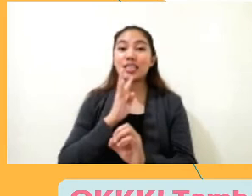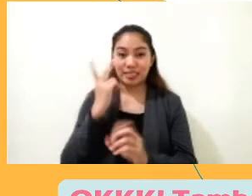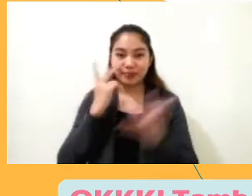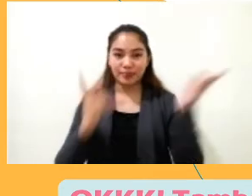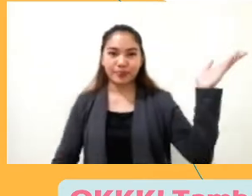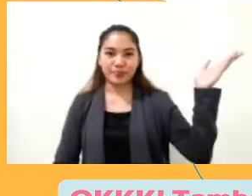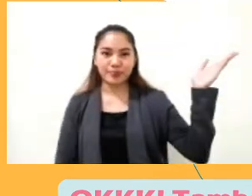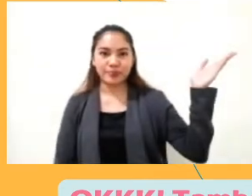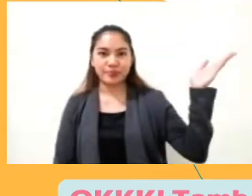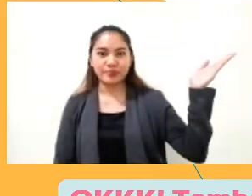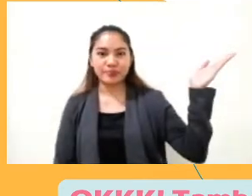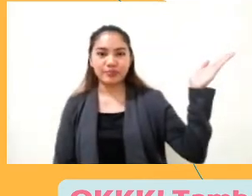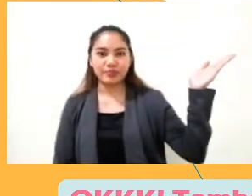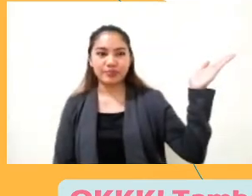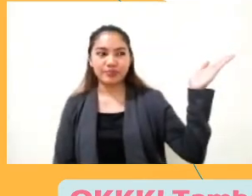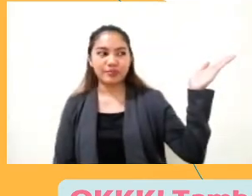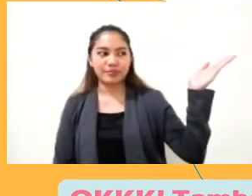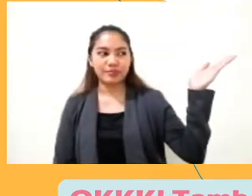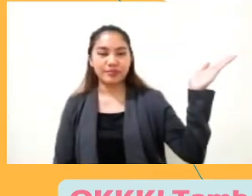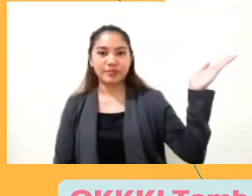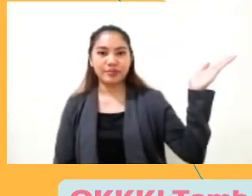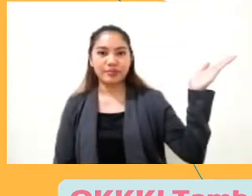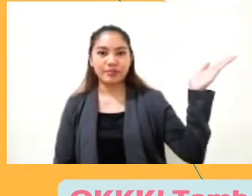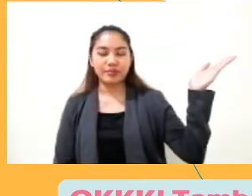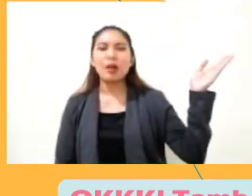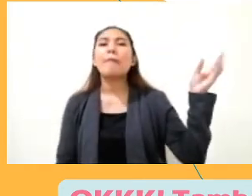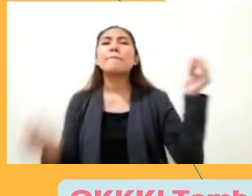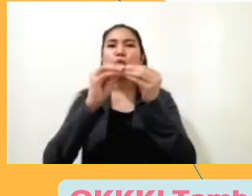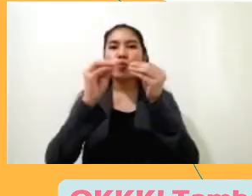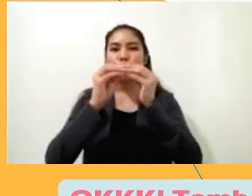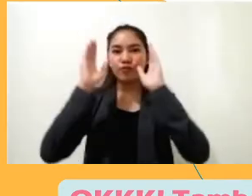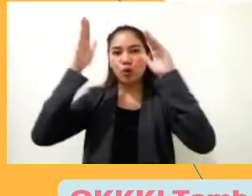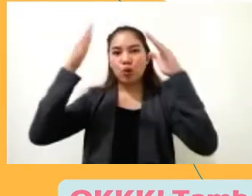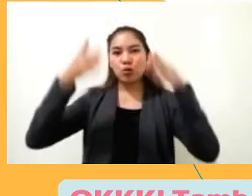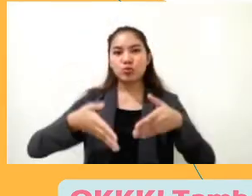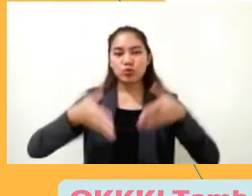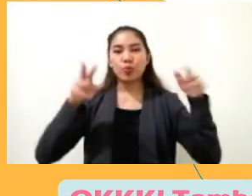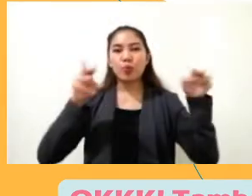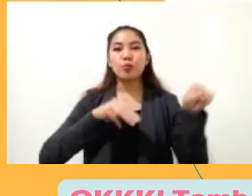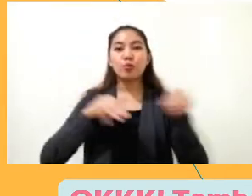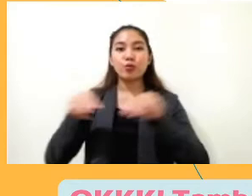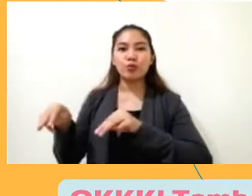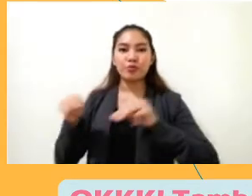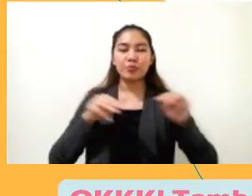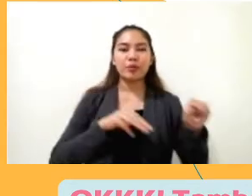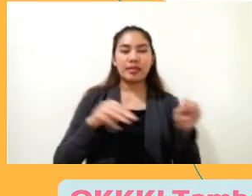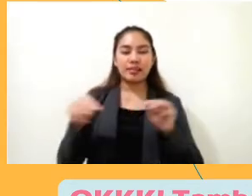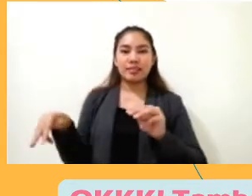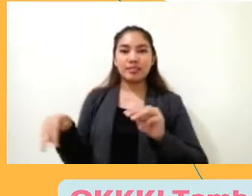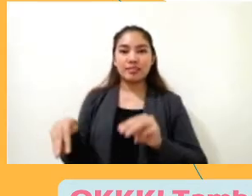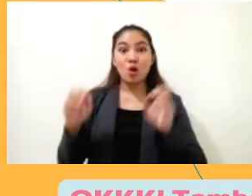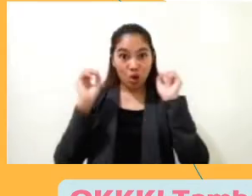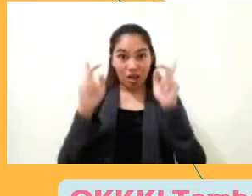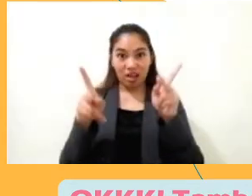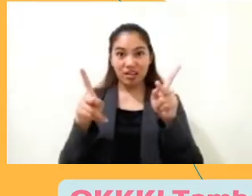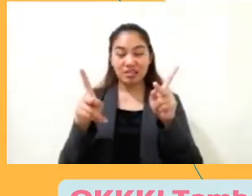Ano? Di ba movement na siya? Tama ba? Okay ba? Okay ba